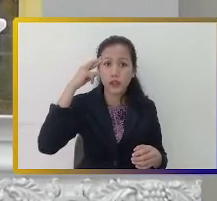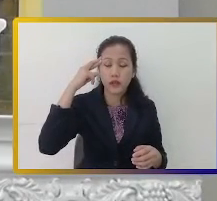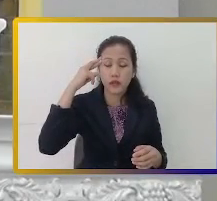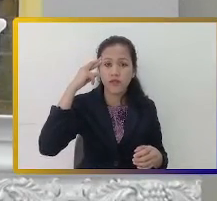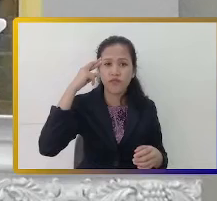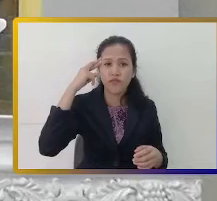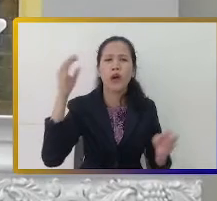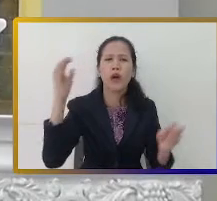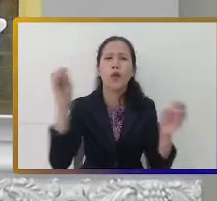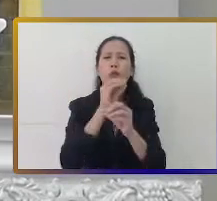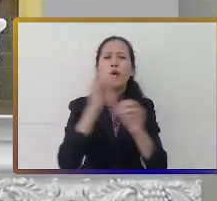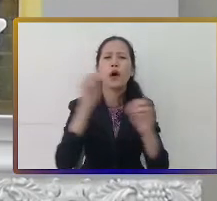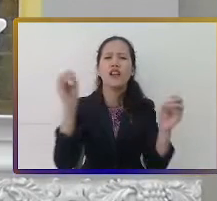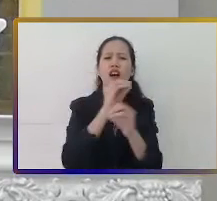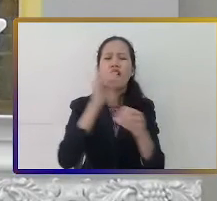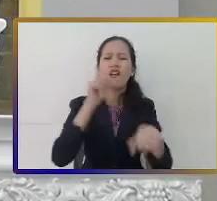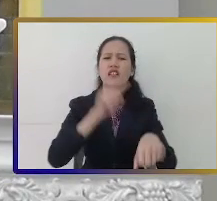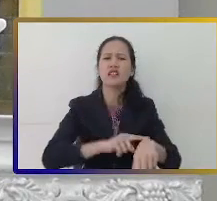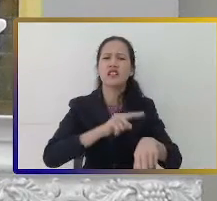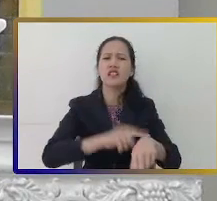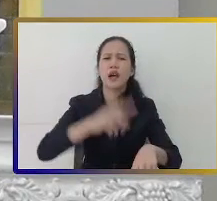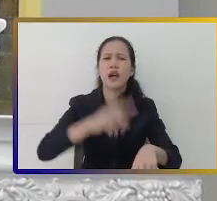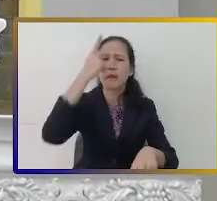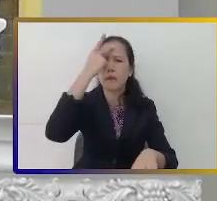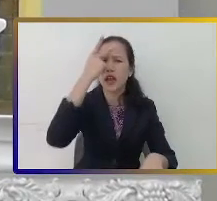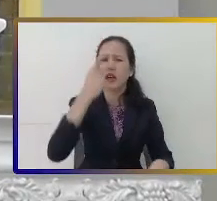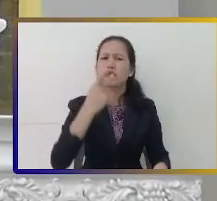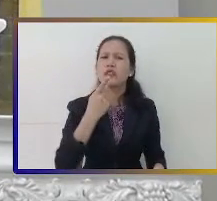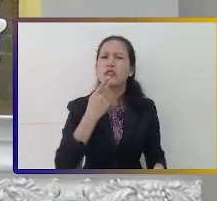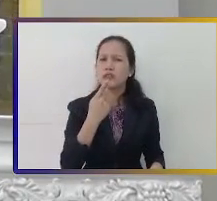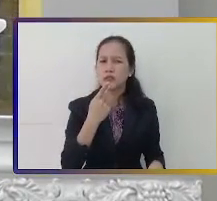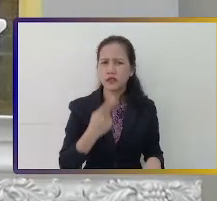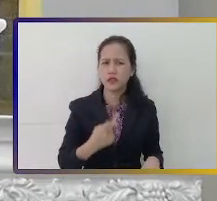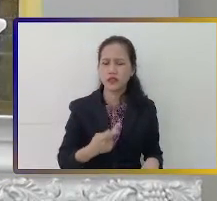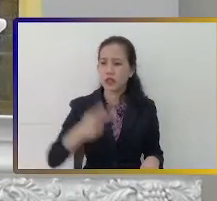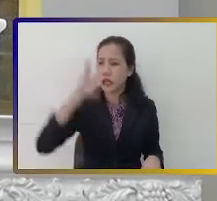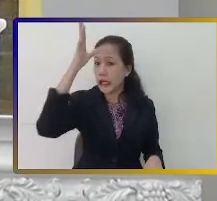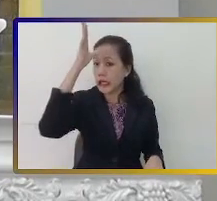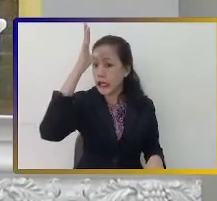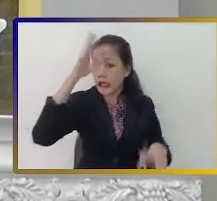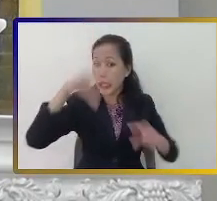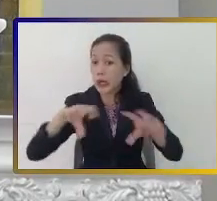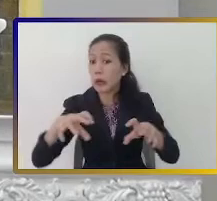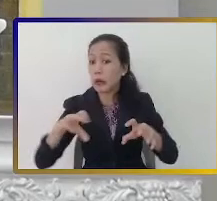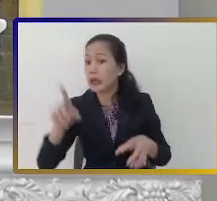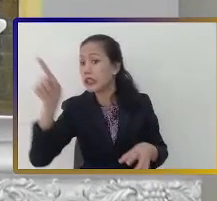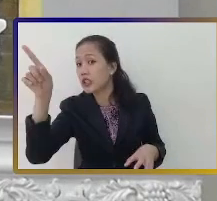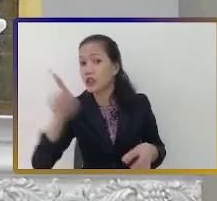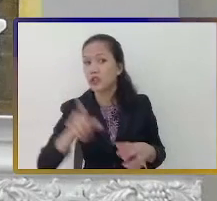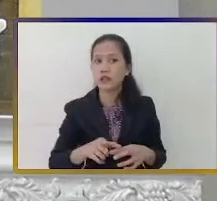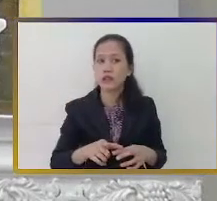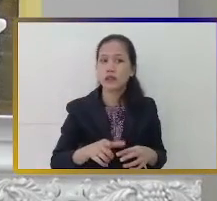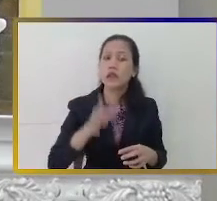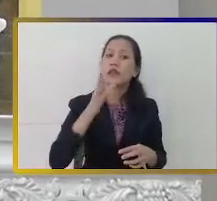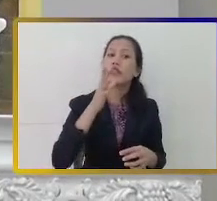oras ang mga magulang. Lack of time. Yung tatay magtatrabaho, yung nanay naman sa